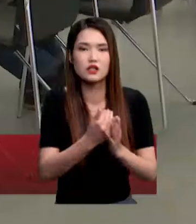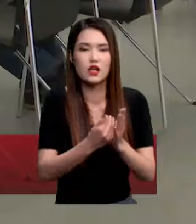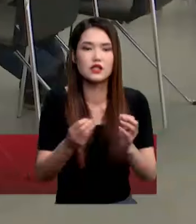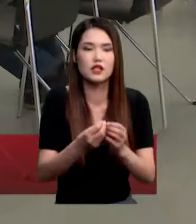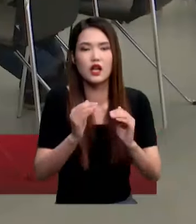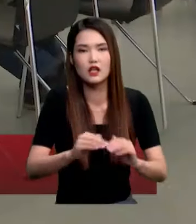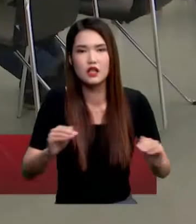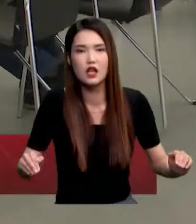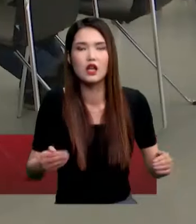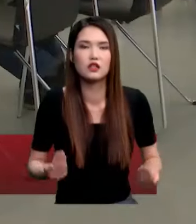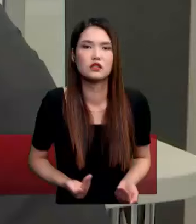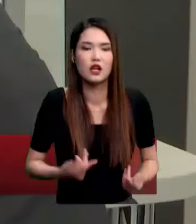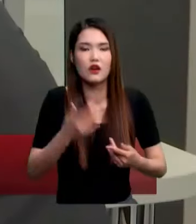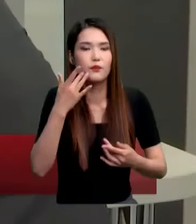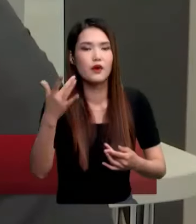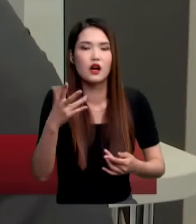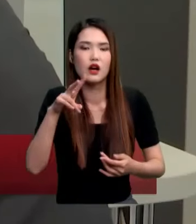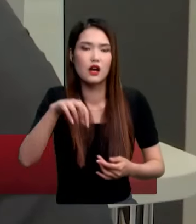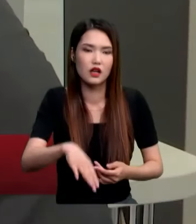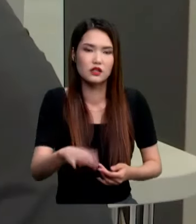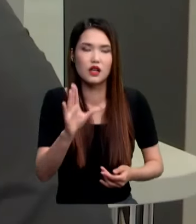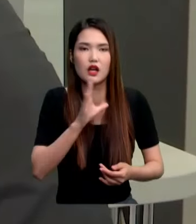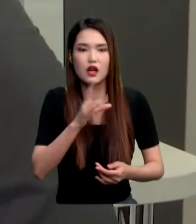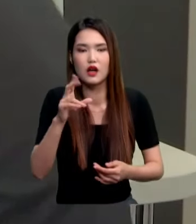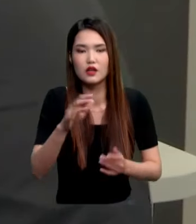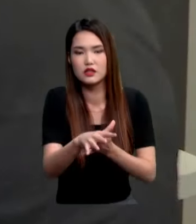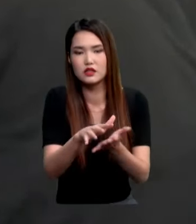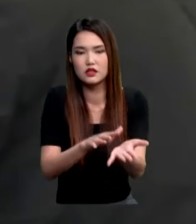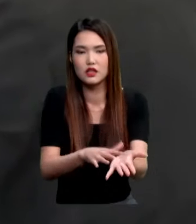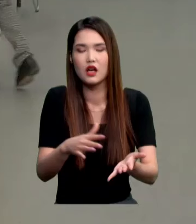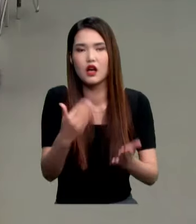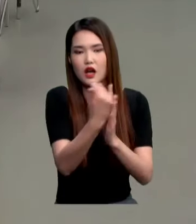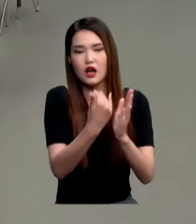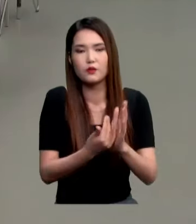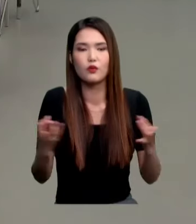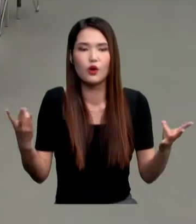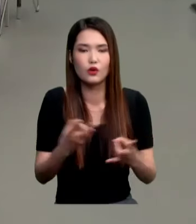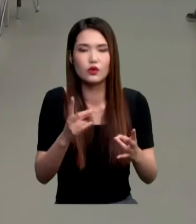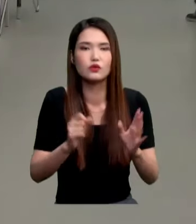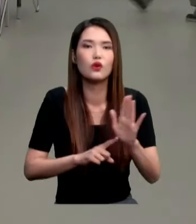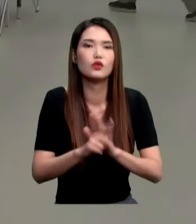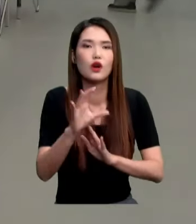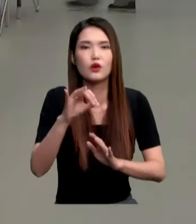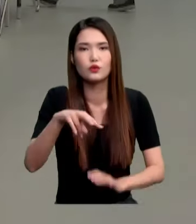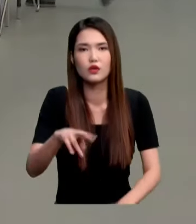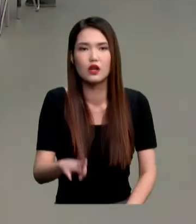детей не должно быть жилья за последние 5 лет. Подать заявку на участие в ипотечной программе можно до начала июля.